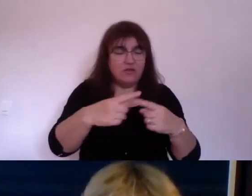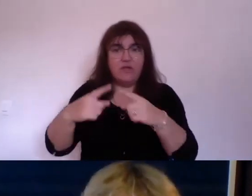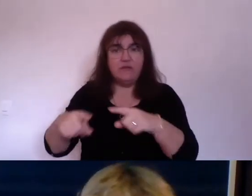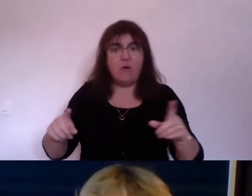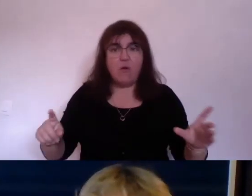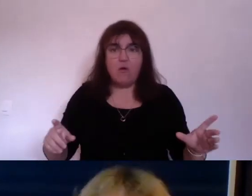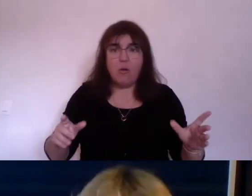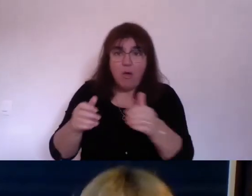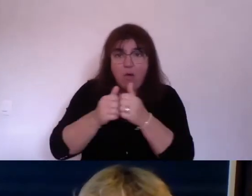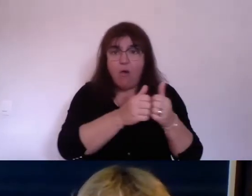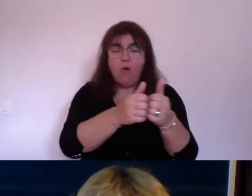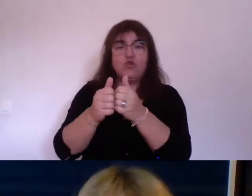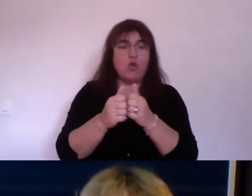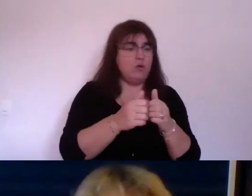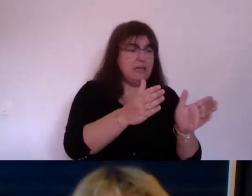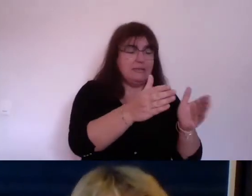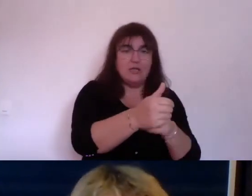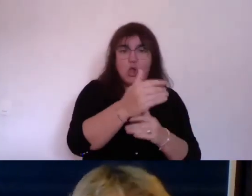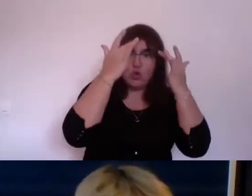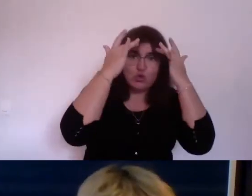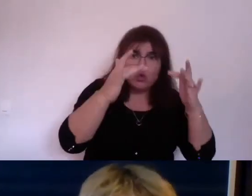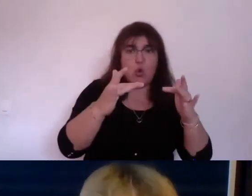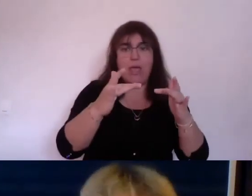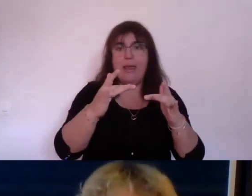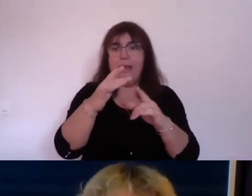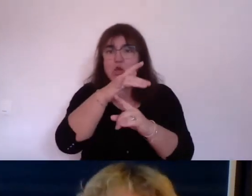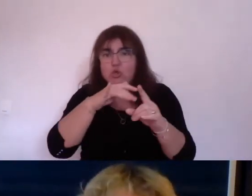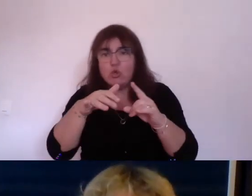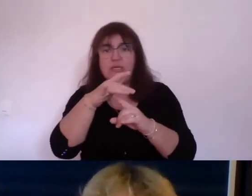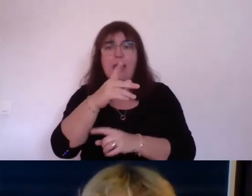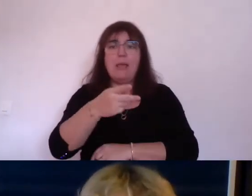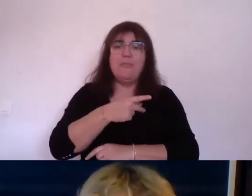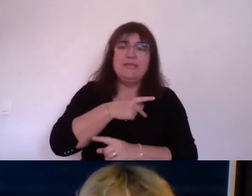le secteur social, médico-social, les habitants.